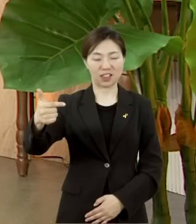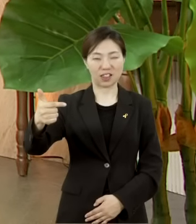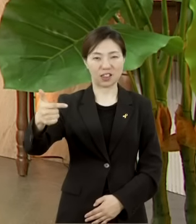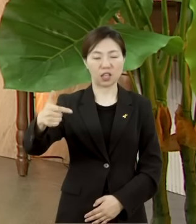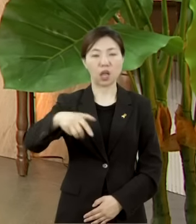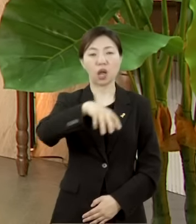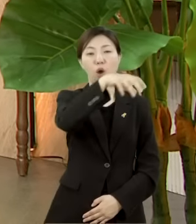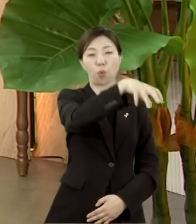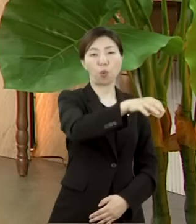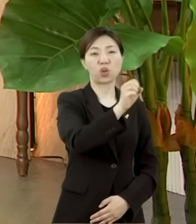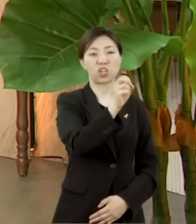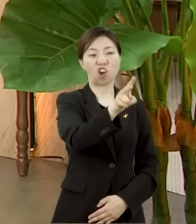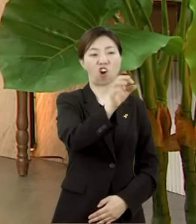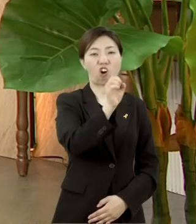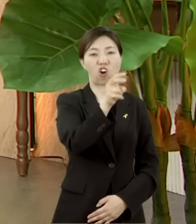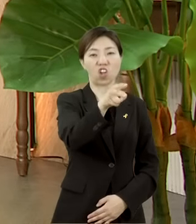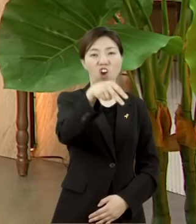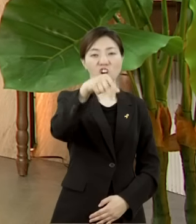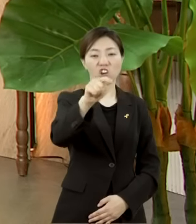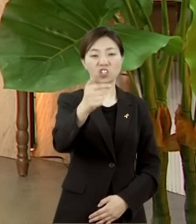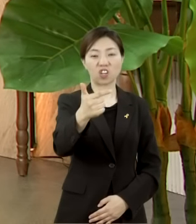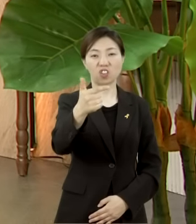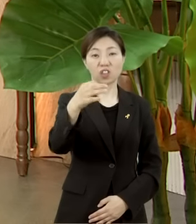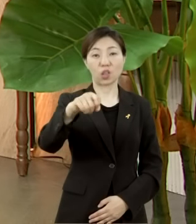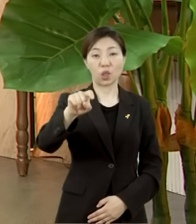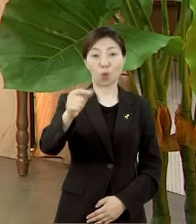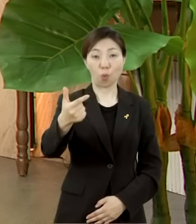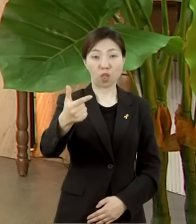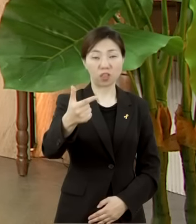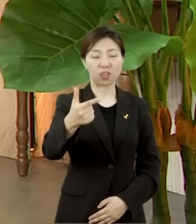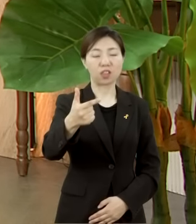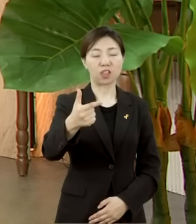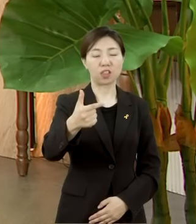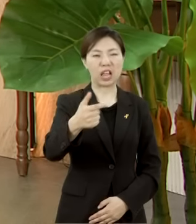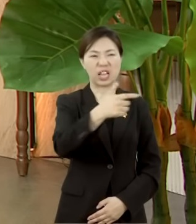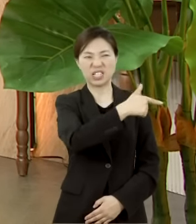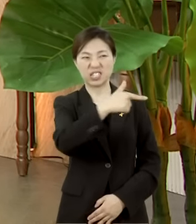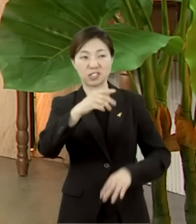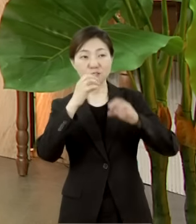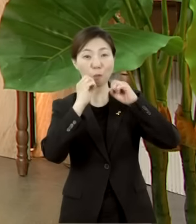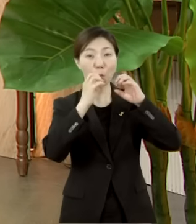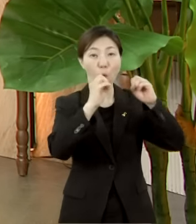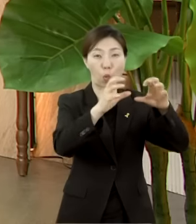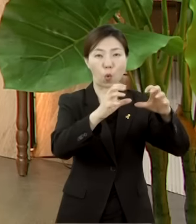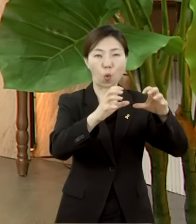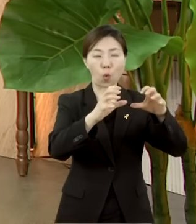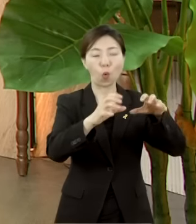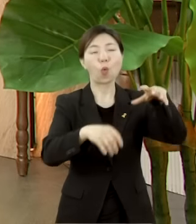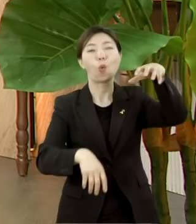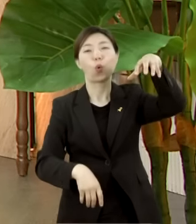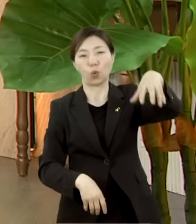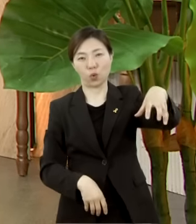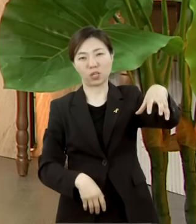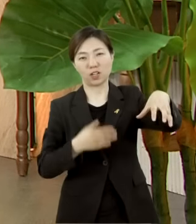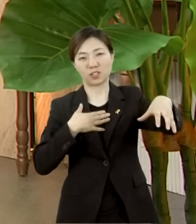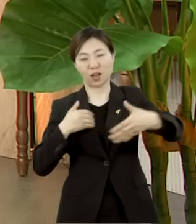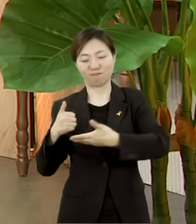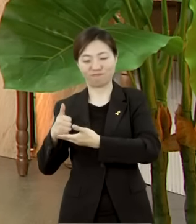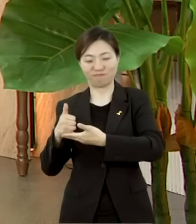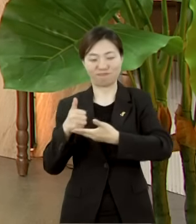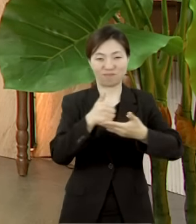그 어 여여 선언이라는 그런 아주 큰 포교 당에서 또 좋으신 스님들과